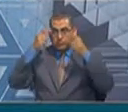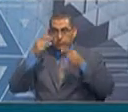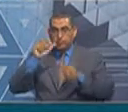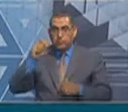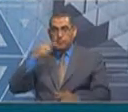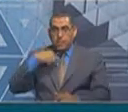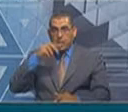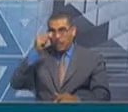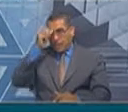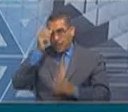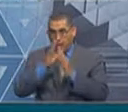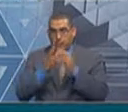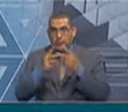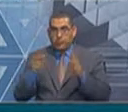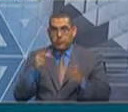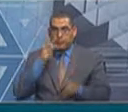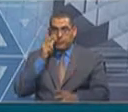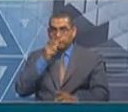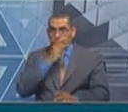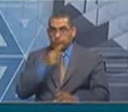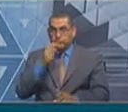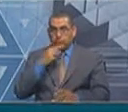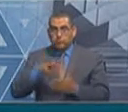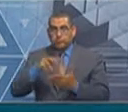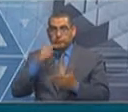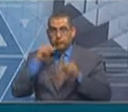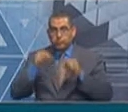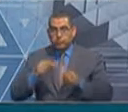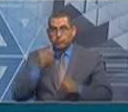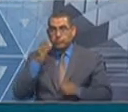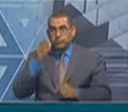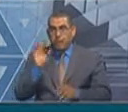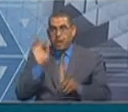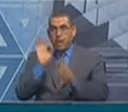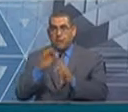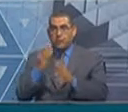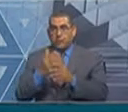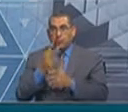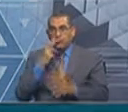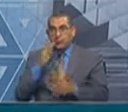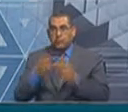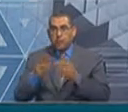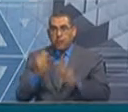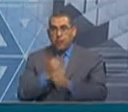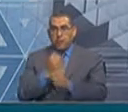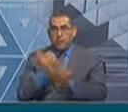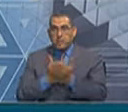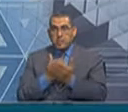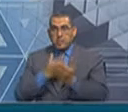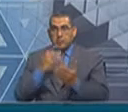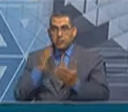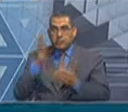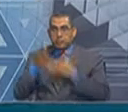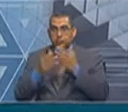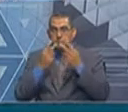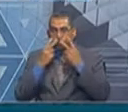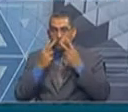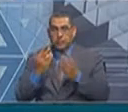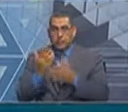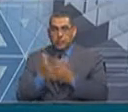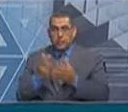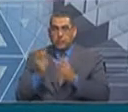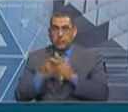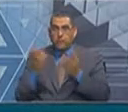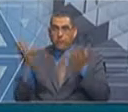فتح أبوابه أمام الزوار في خطوة تهدف إلى إعادة إطلاق العجلة الاقتصادي في البلاد رغم